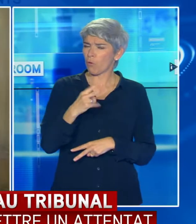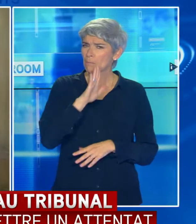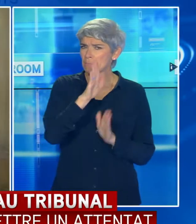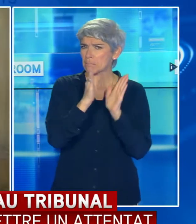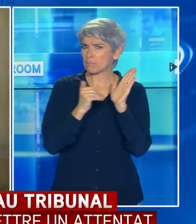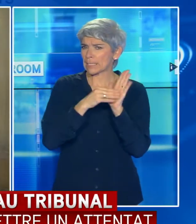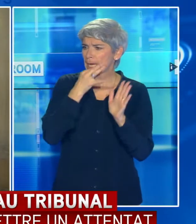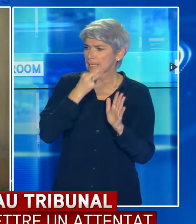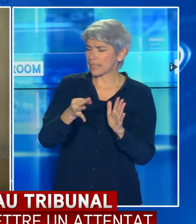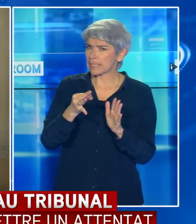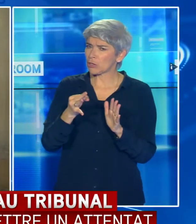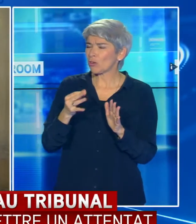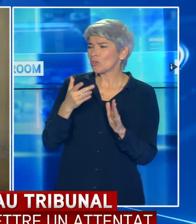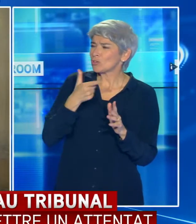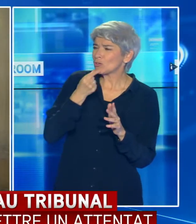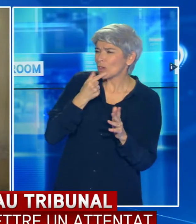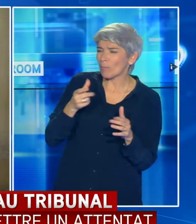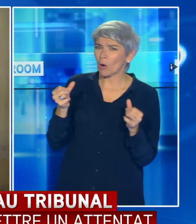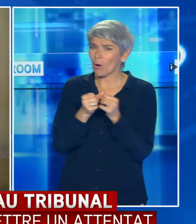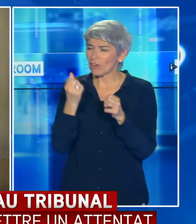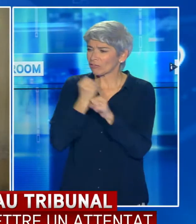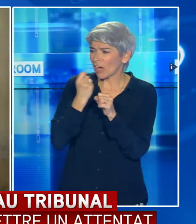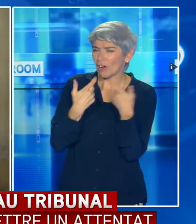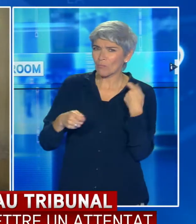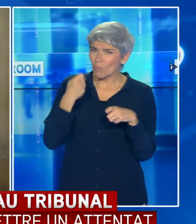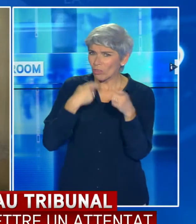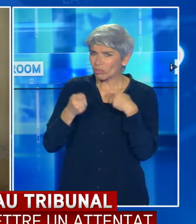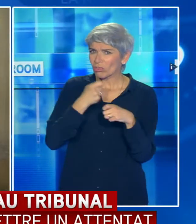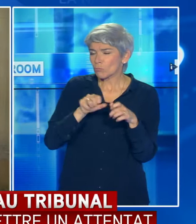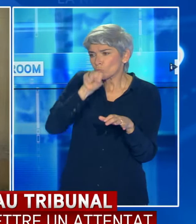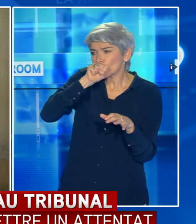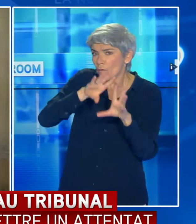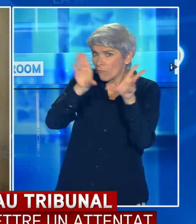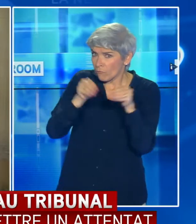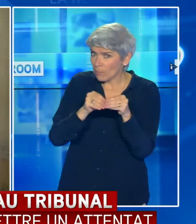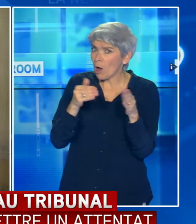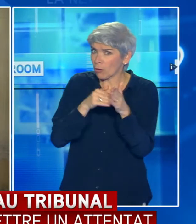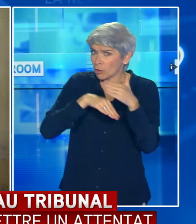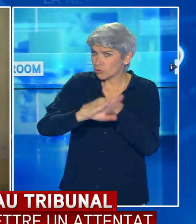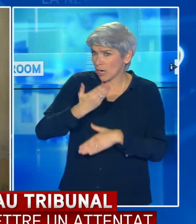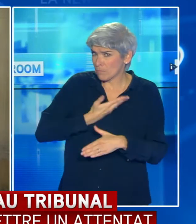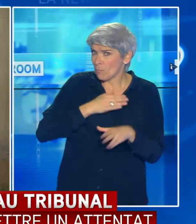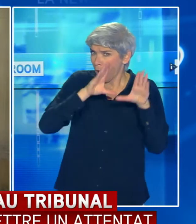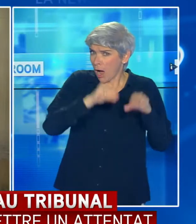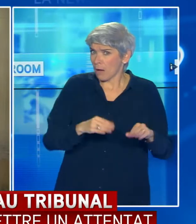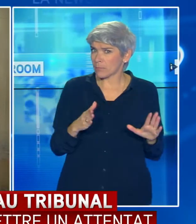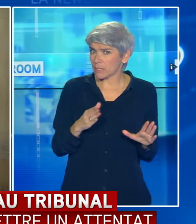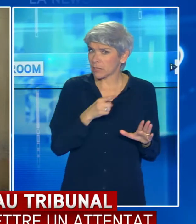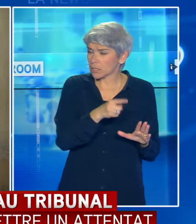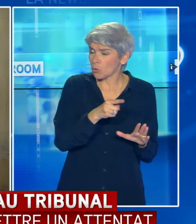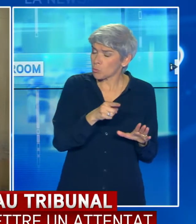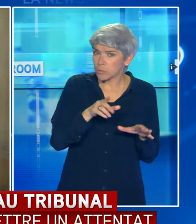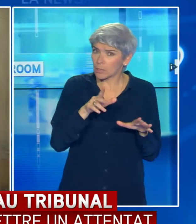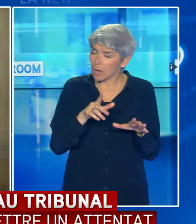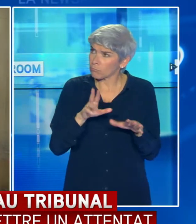qui se présente comme sociable, videur en boîte de nuit, très attaché à sa famille. Il vit d'ailleurs toujours chez sa mère et pas particulièrement